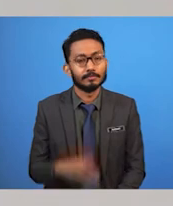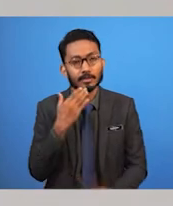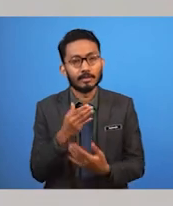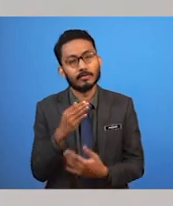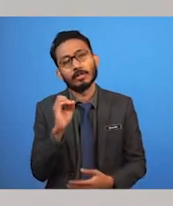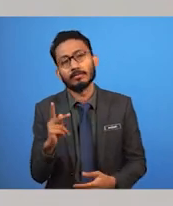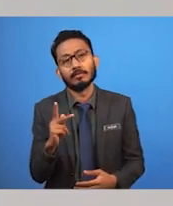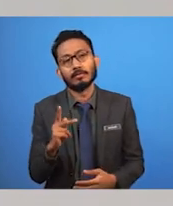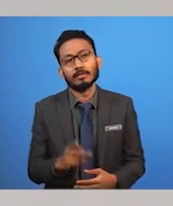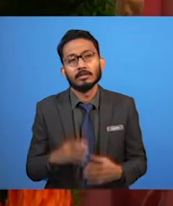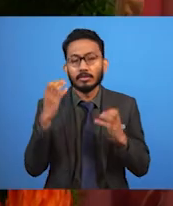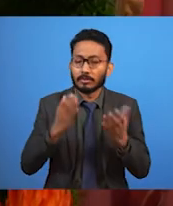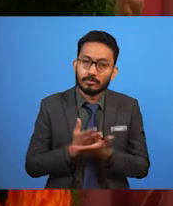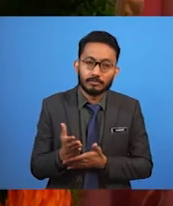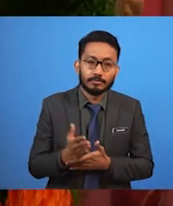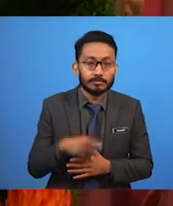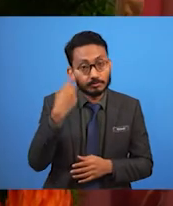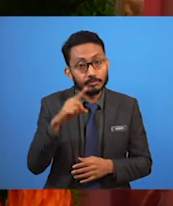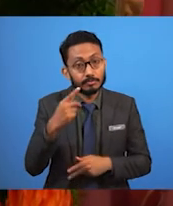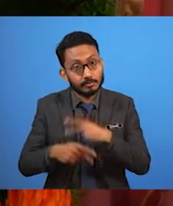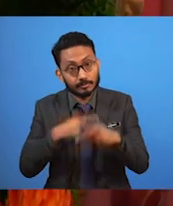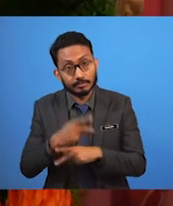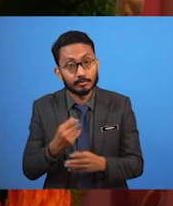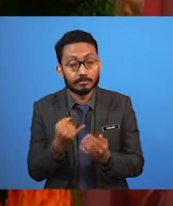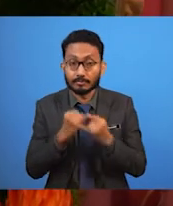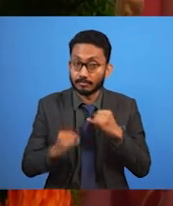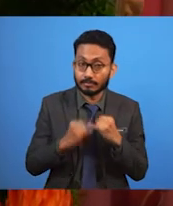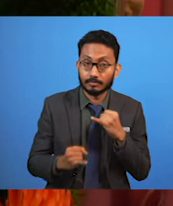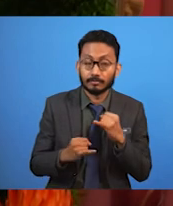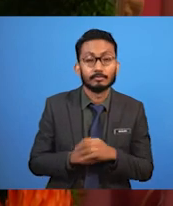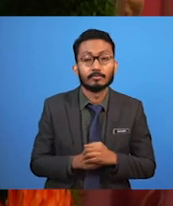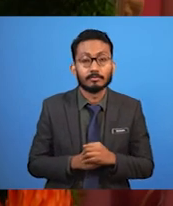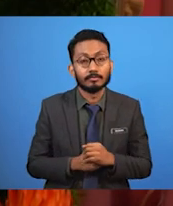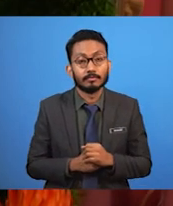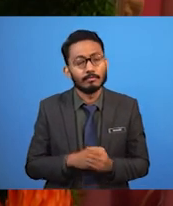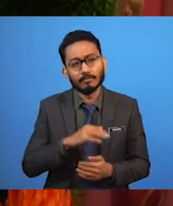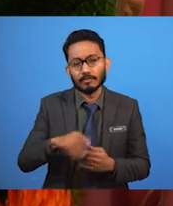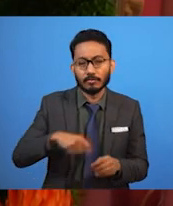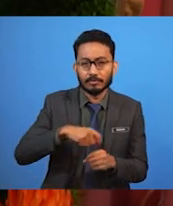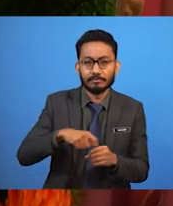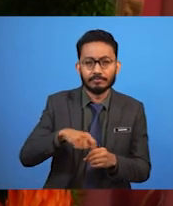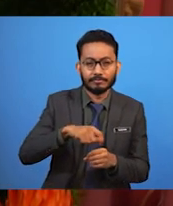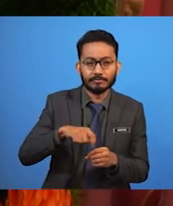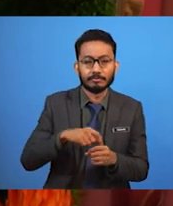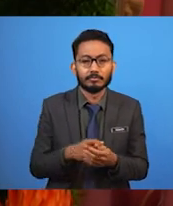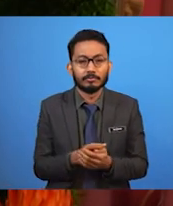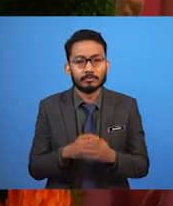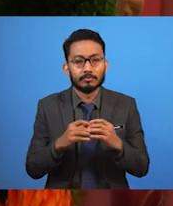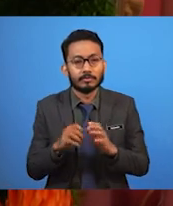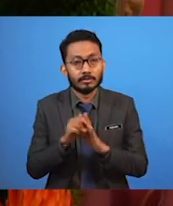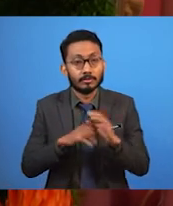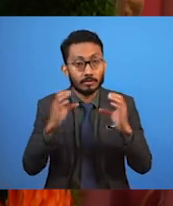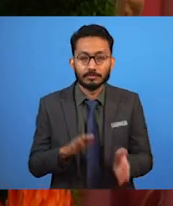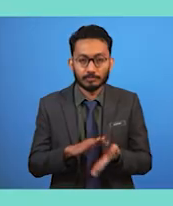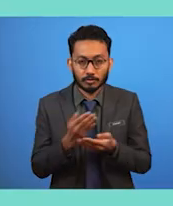Baiklah, cikgu teruskan. Untuk proses terakhir adalah pembungkusan secara hidup. Para